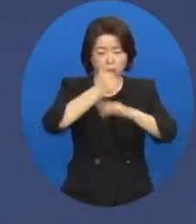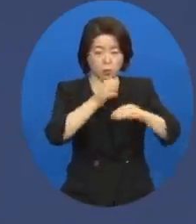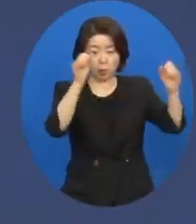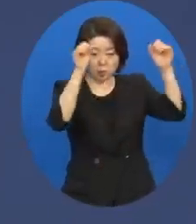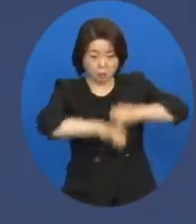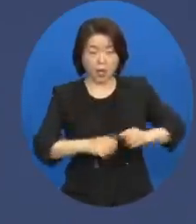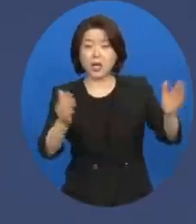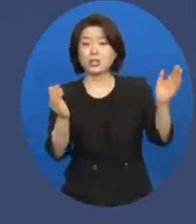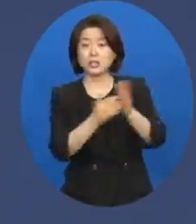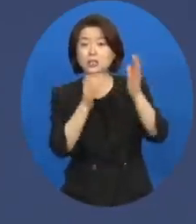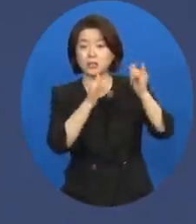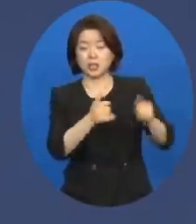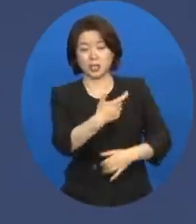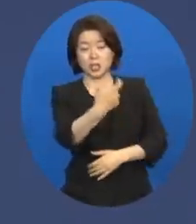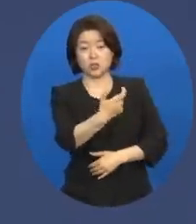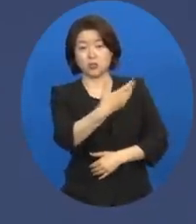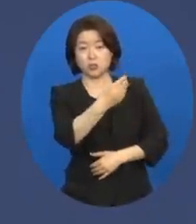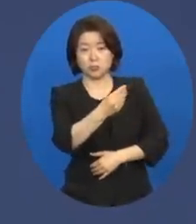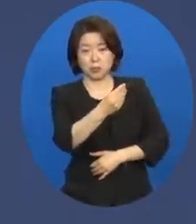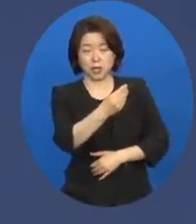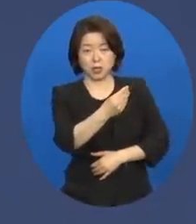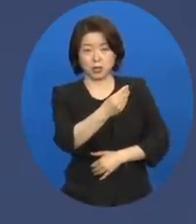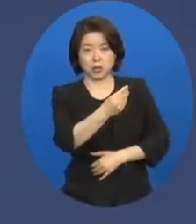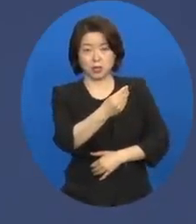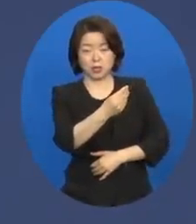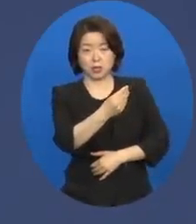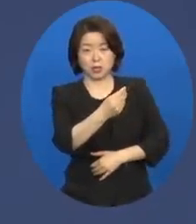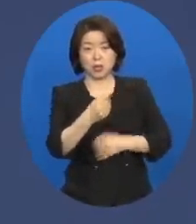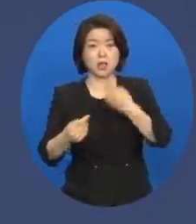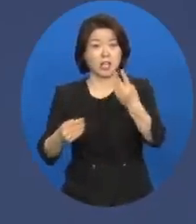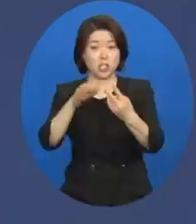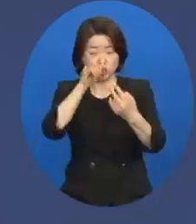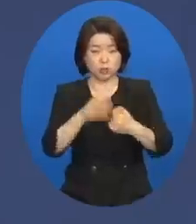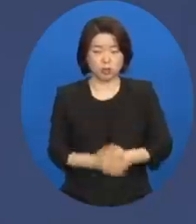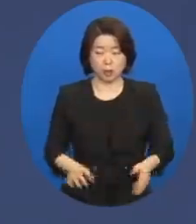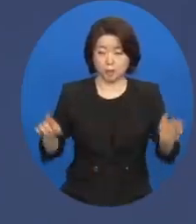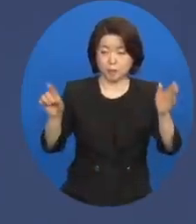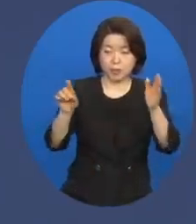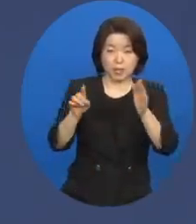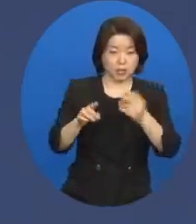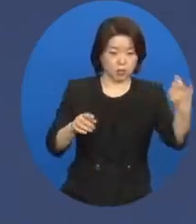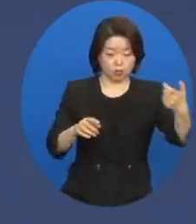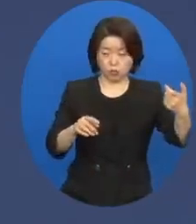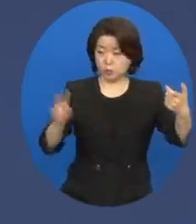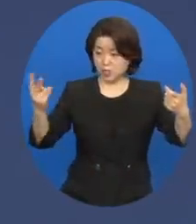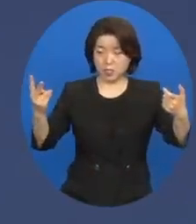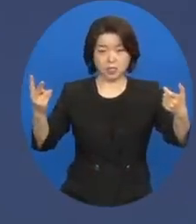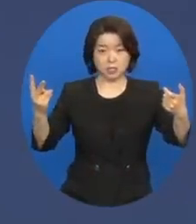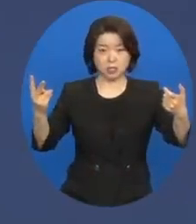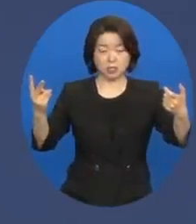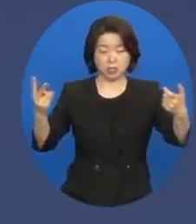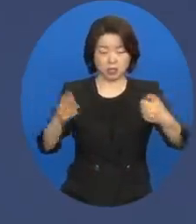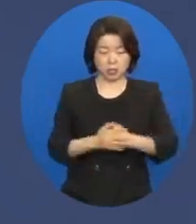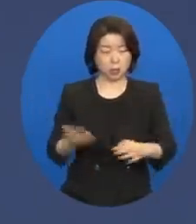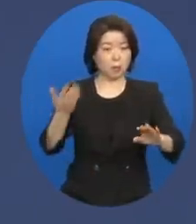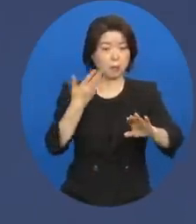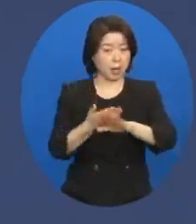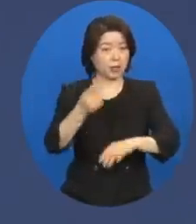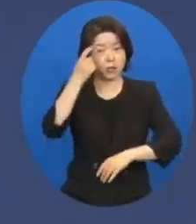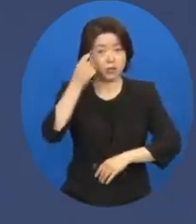사람들이 60만 대 2입니다. 믿음이 어려워서 그러냐? 아니요. 반대로 생각해야